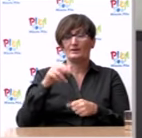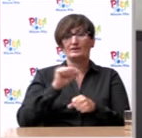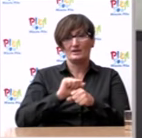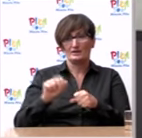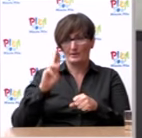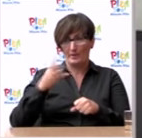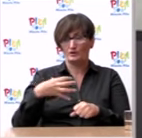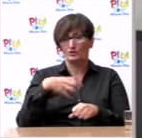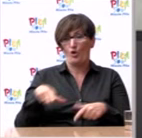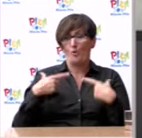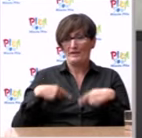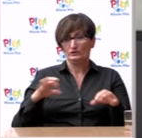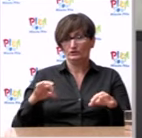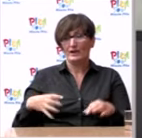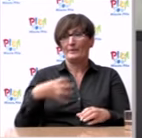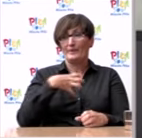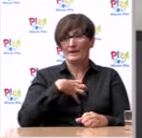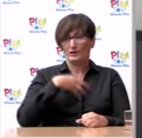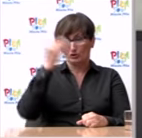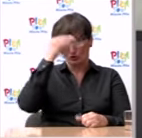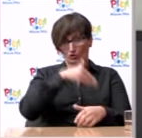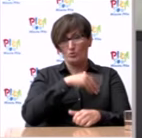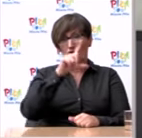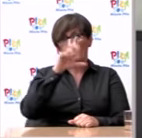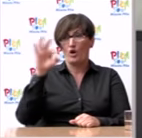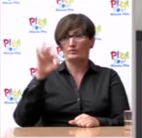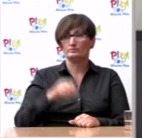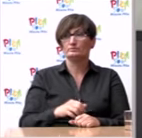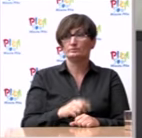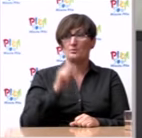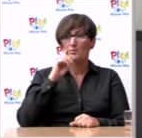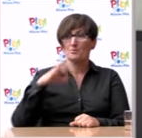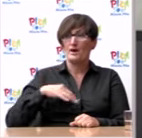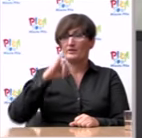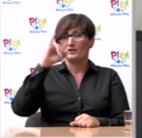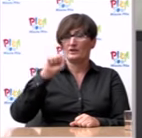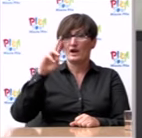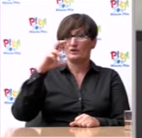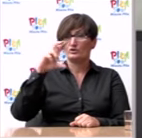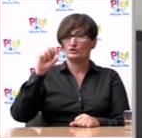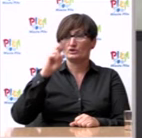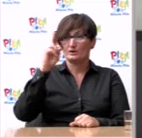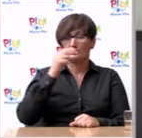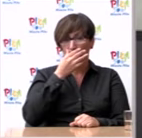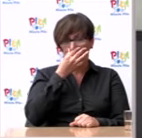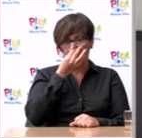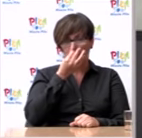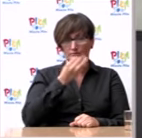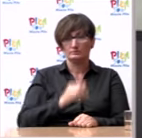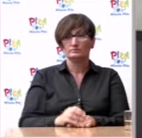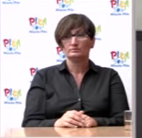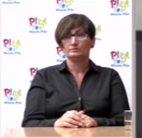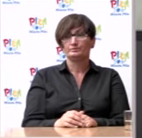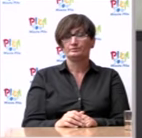dyrektor pierwszego LO, pan przewodniczący Paweł Jarczak. Czy faktycznie ta zmiana satysfakcjonuje